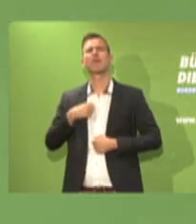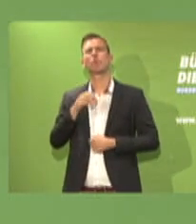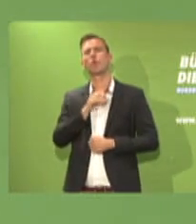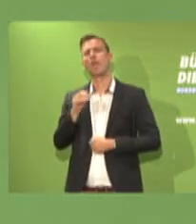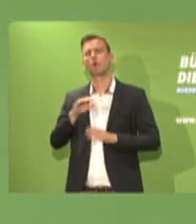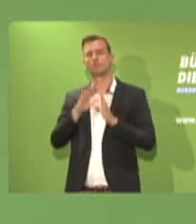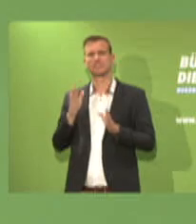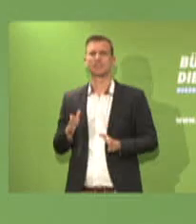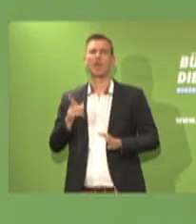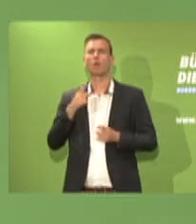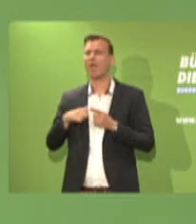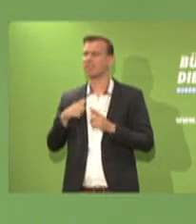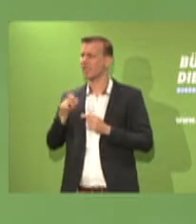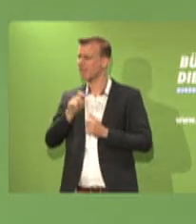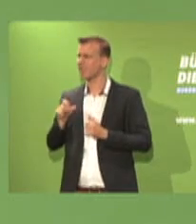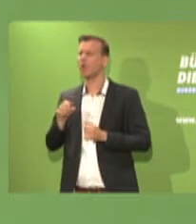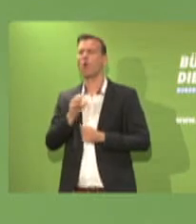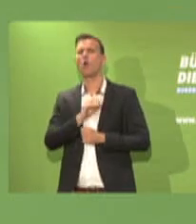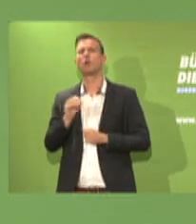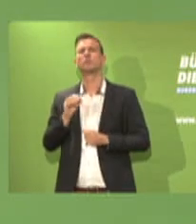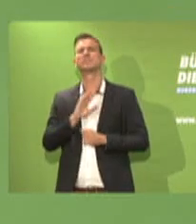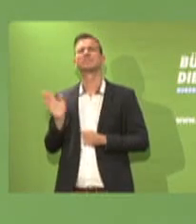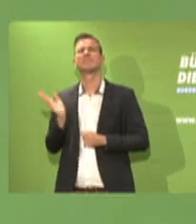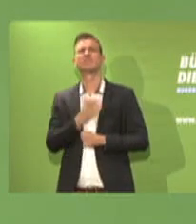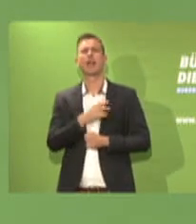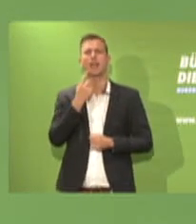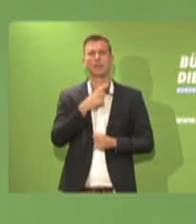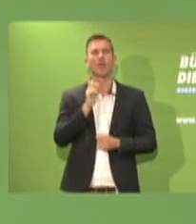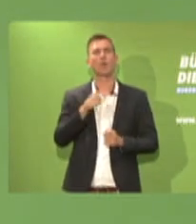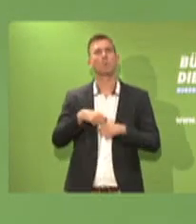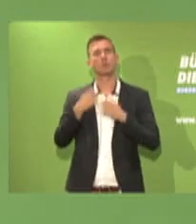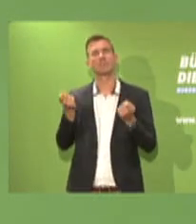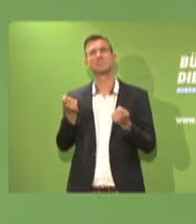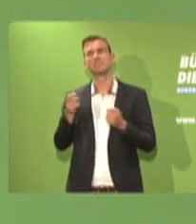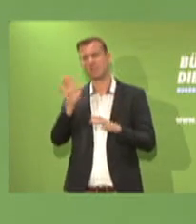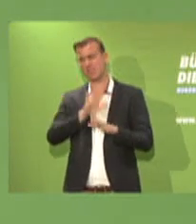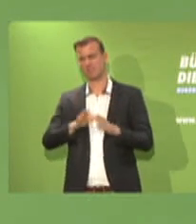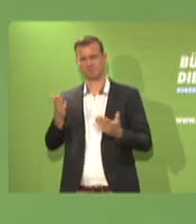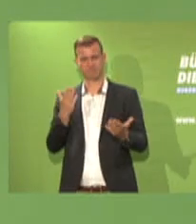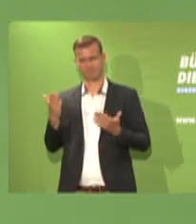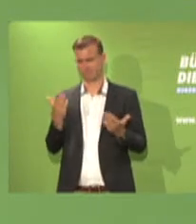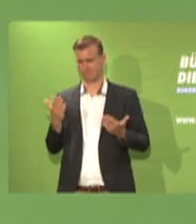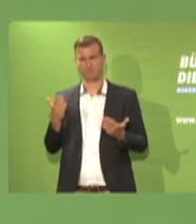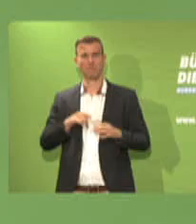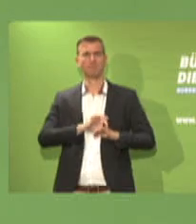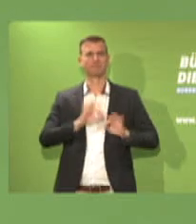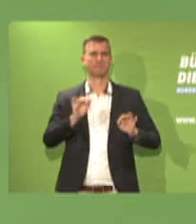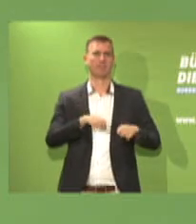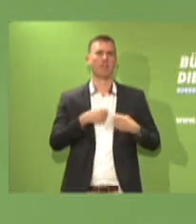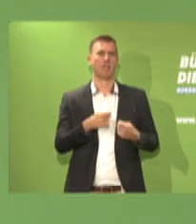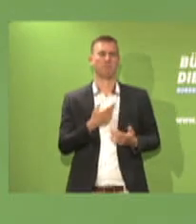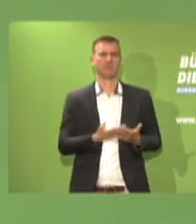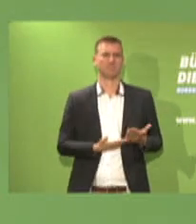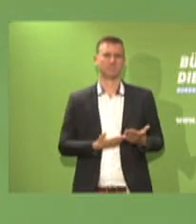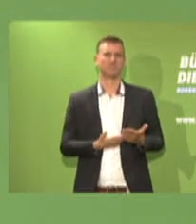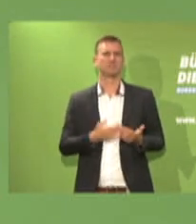aber auch andere Kliniken in Ostwestfalen-Lippe schneiden im bundesweiten Benchmark Jahr für Jahr sehr gut ab.